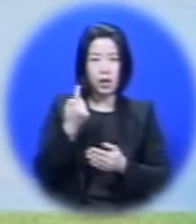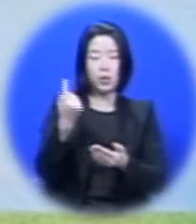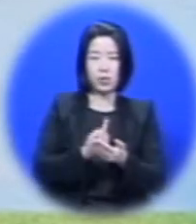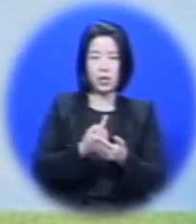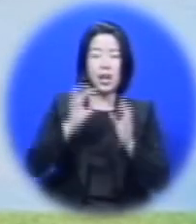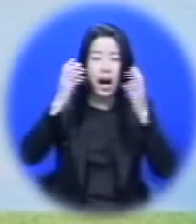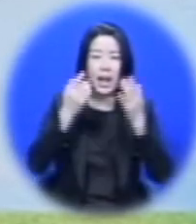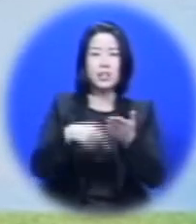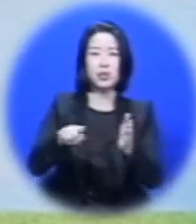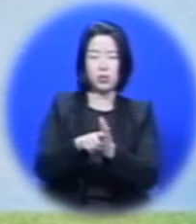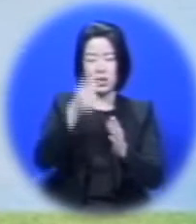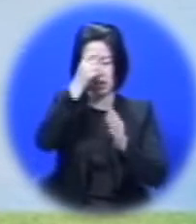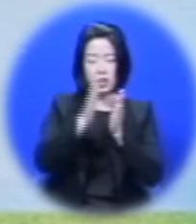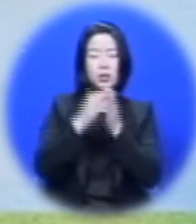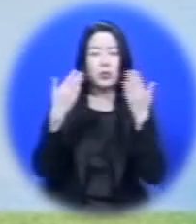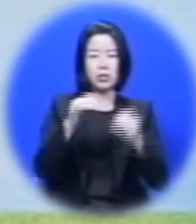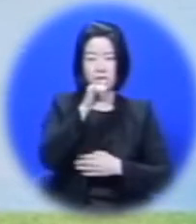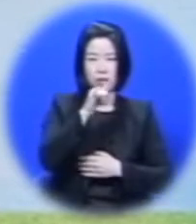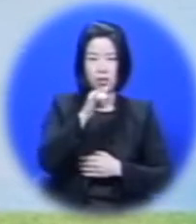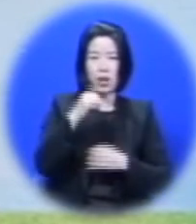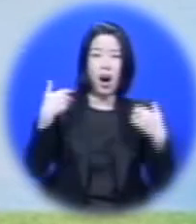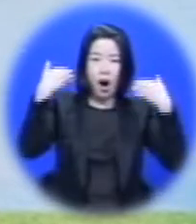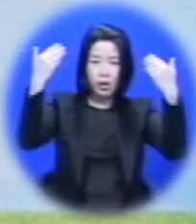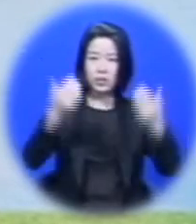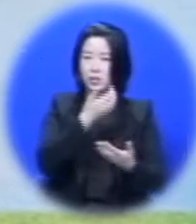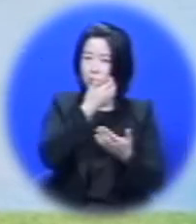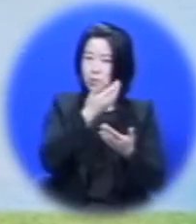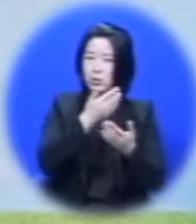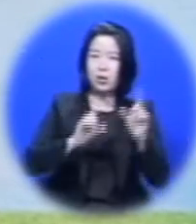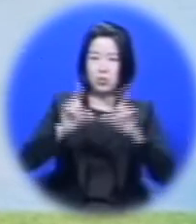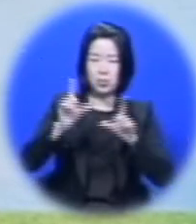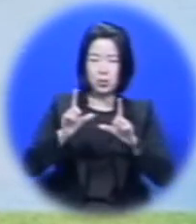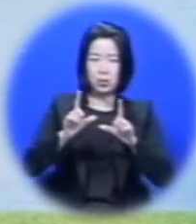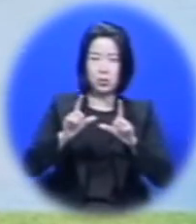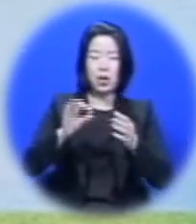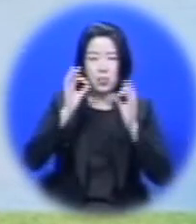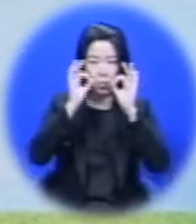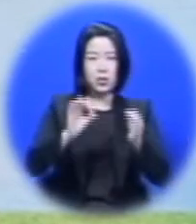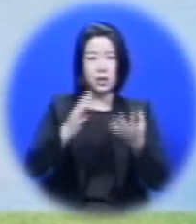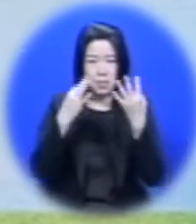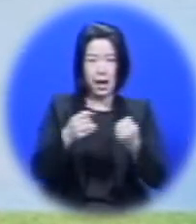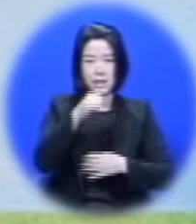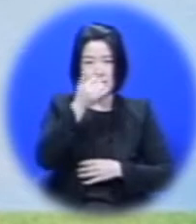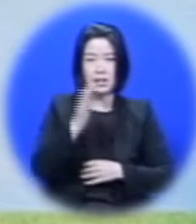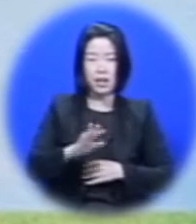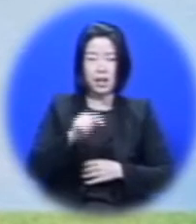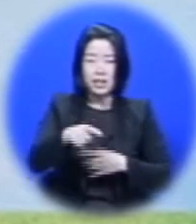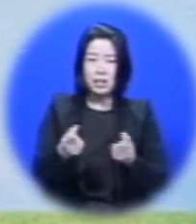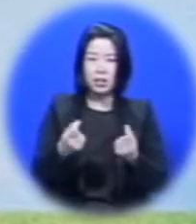위해 기도가 되더라고요. 어른들은 부끄러운 모습을 보이는 게 많은데 이렇게 소중한 믿음을 가진